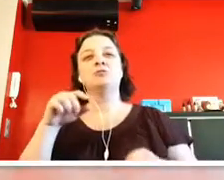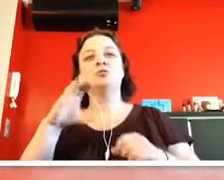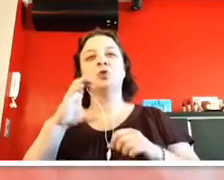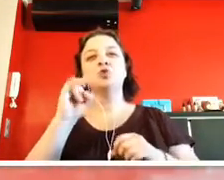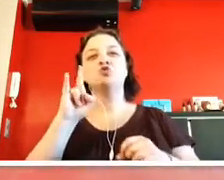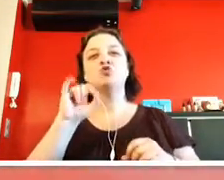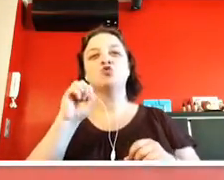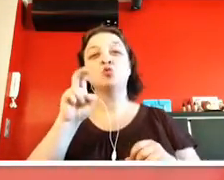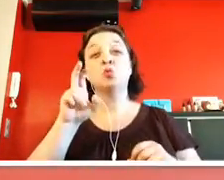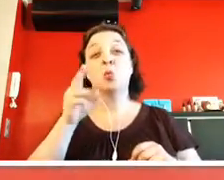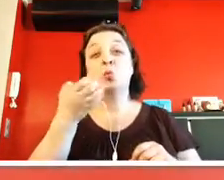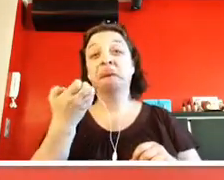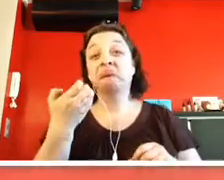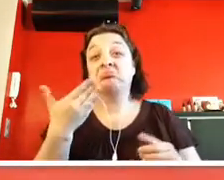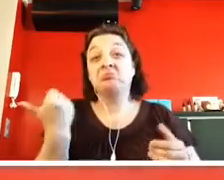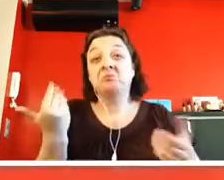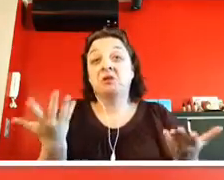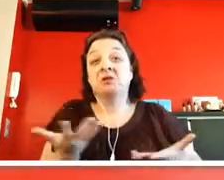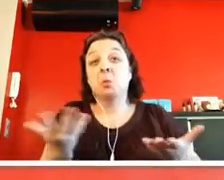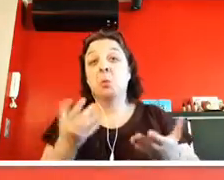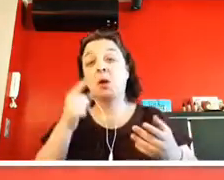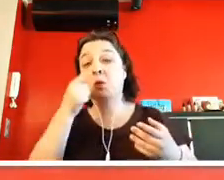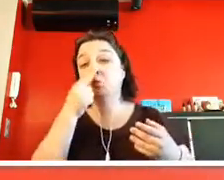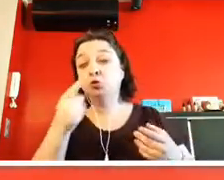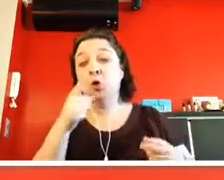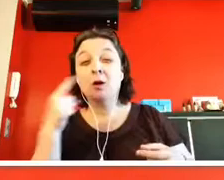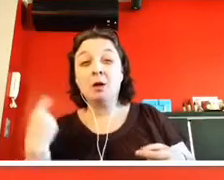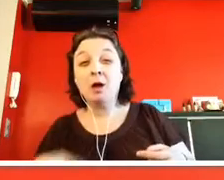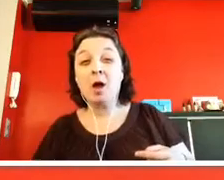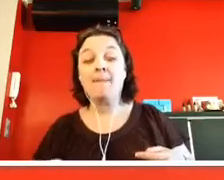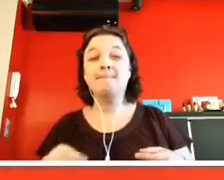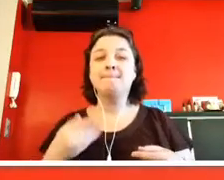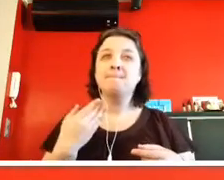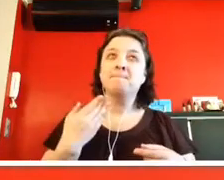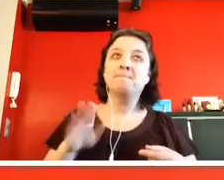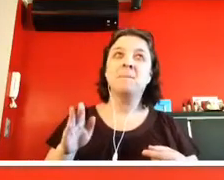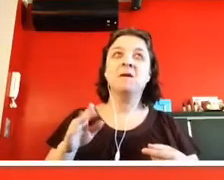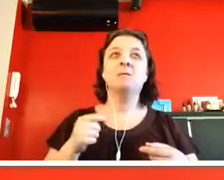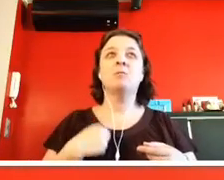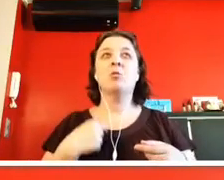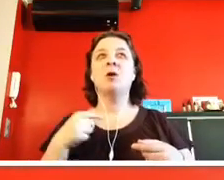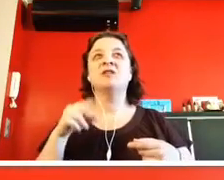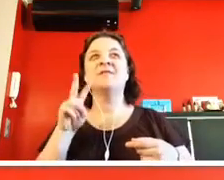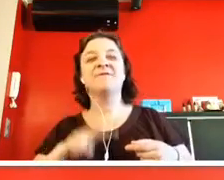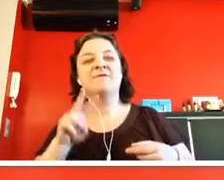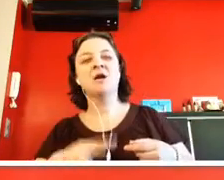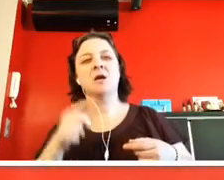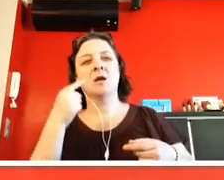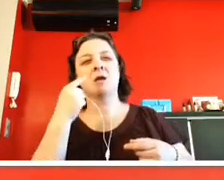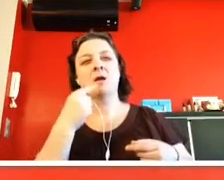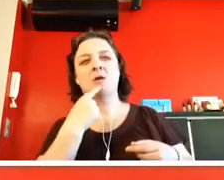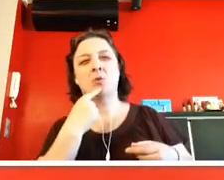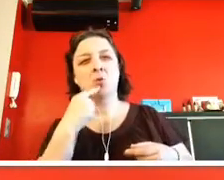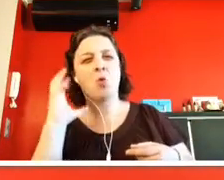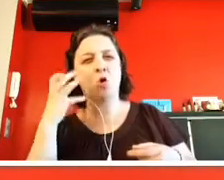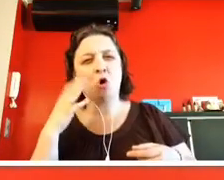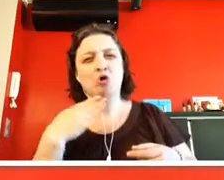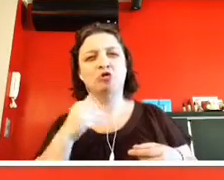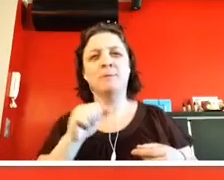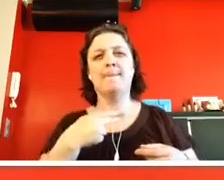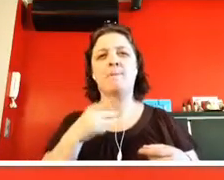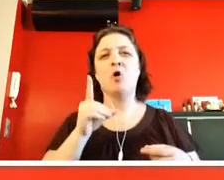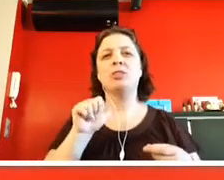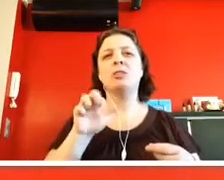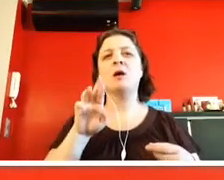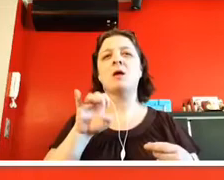Alors, crème de chaud, je ne sais pas du tout ce que c'est. On sent que c'est crémeux. Par contre, moi, j'ai vraiment un goût d'orange et de